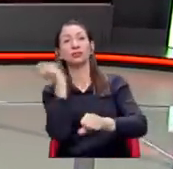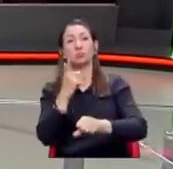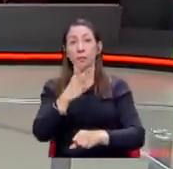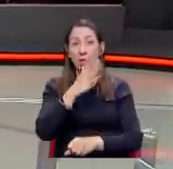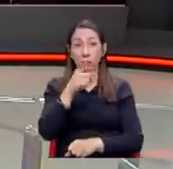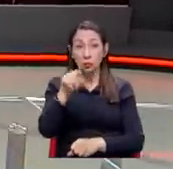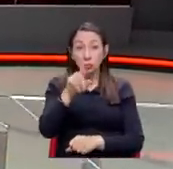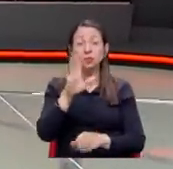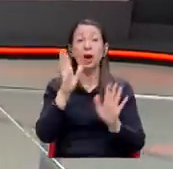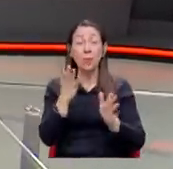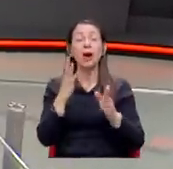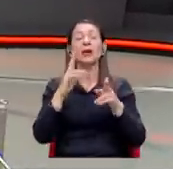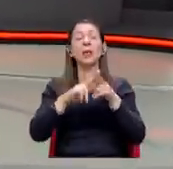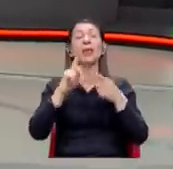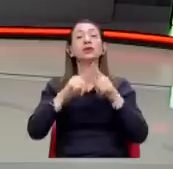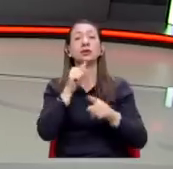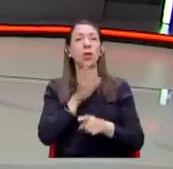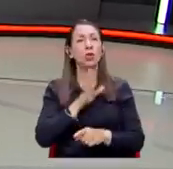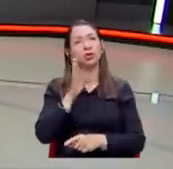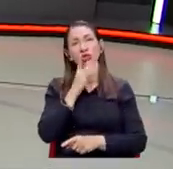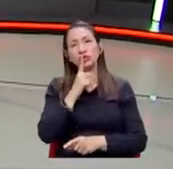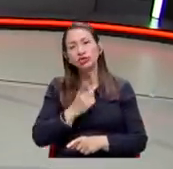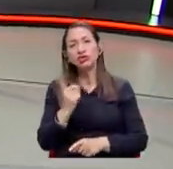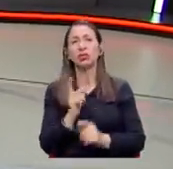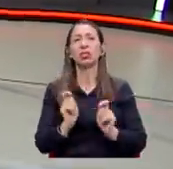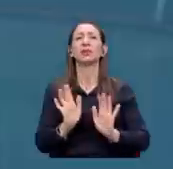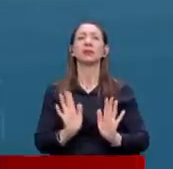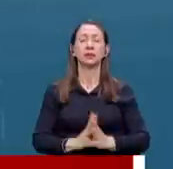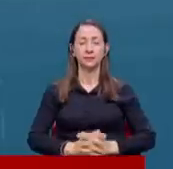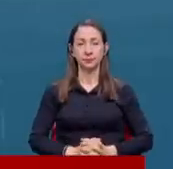biliyorsunuz. Fakat Kemal Kılıçdaroğlu şikayetçi olmadı.